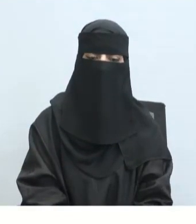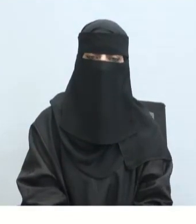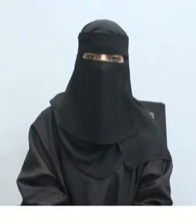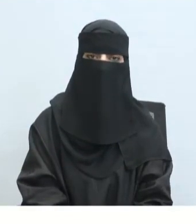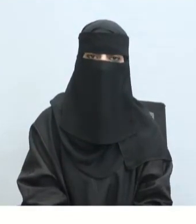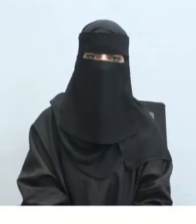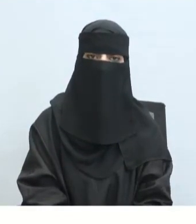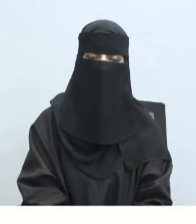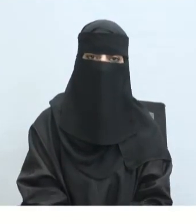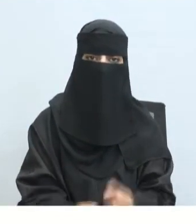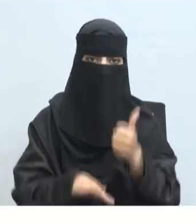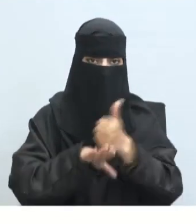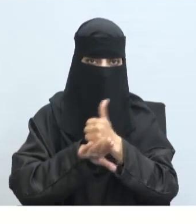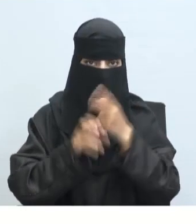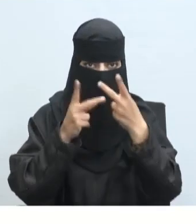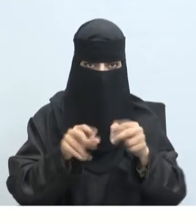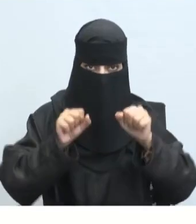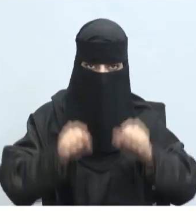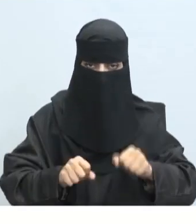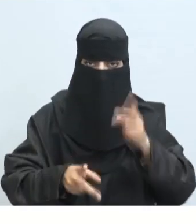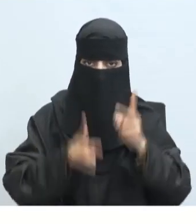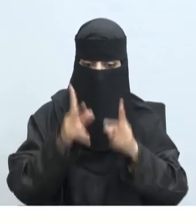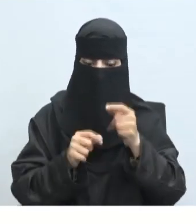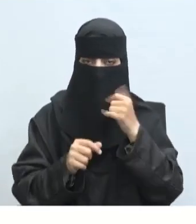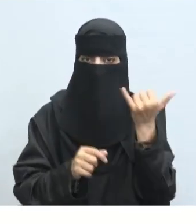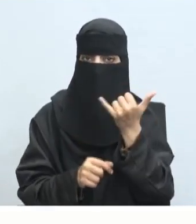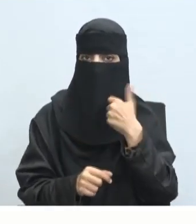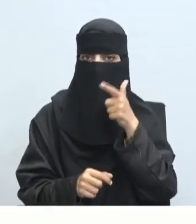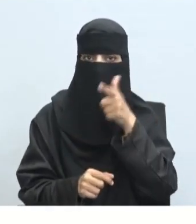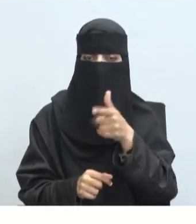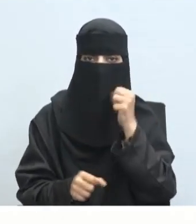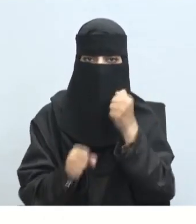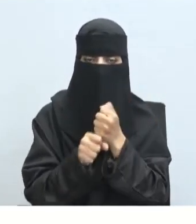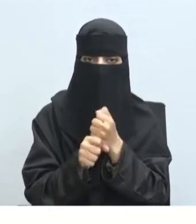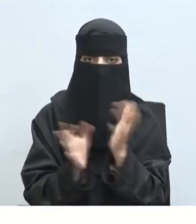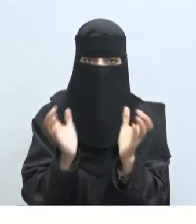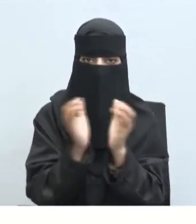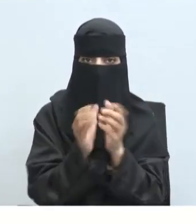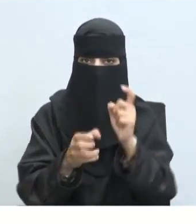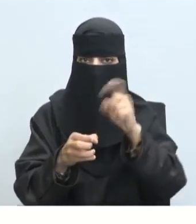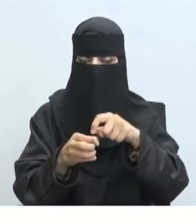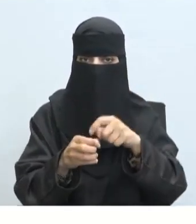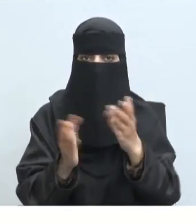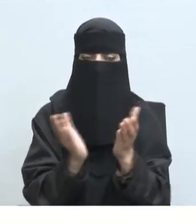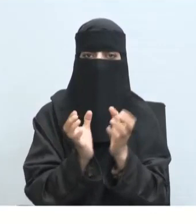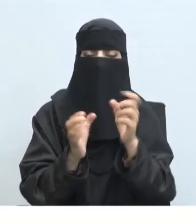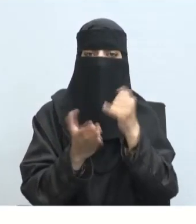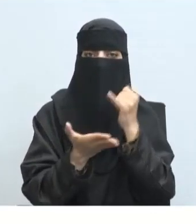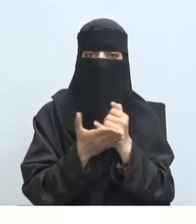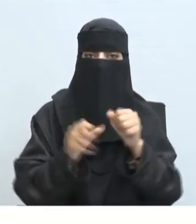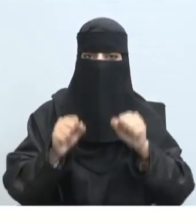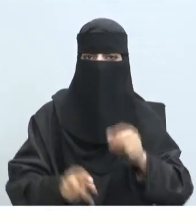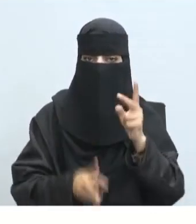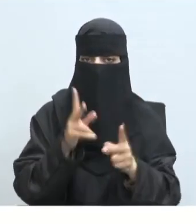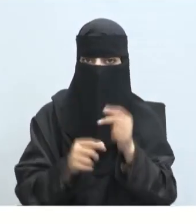الفعاليه في تاسيس لجنه اداره الفعاليه ذكرنا مهم جدا ان نعمل كفريق كادار فعاليه